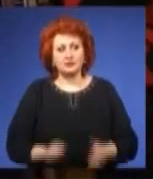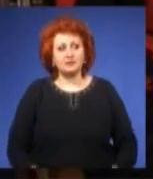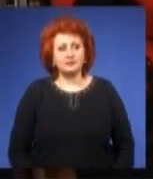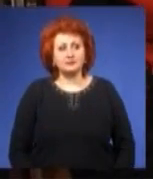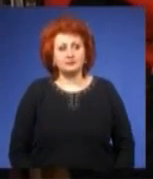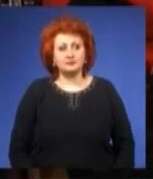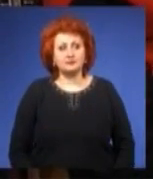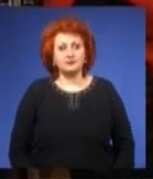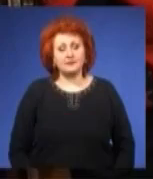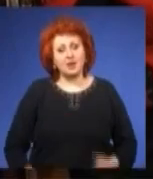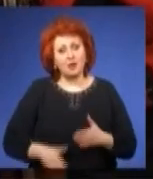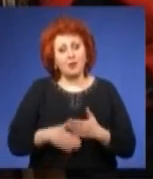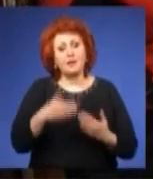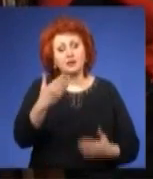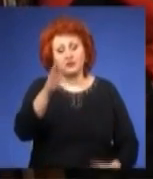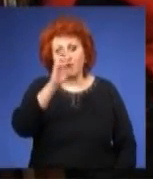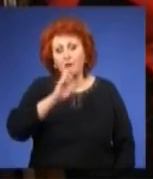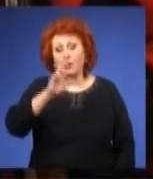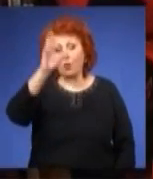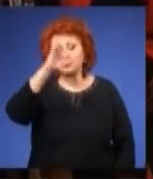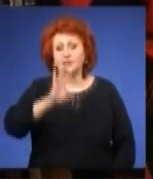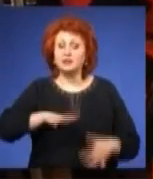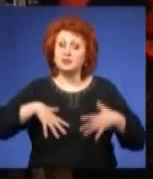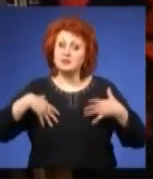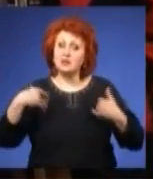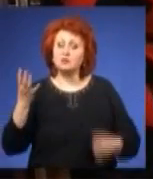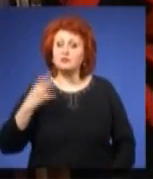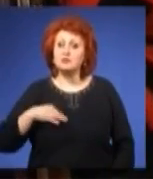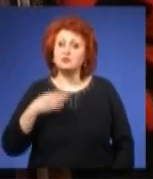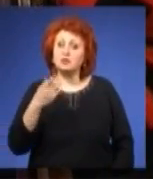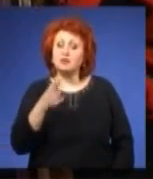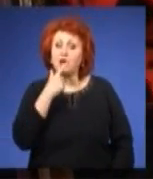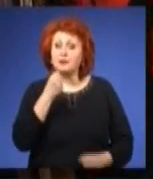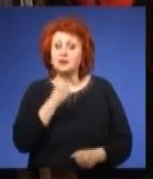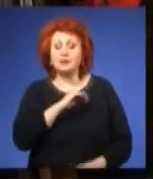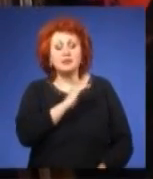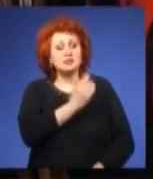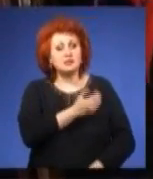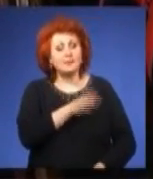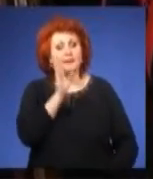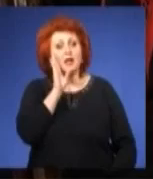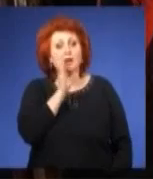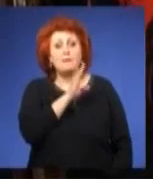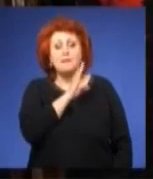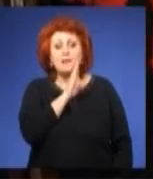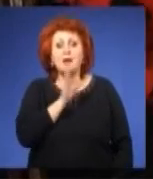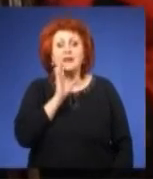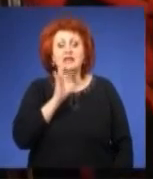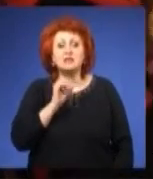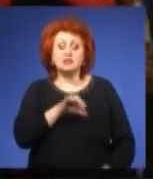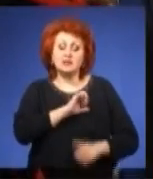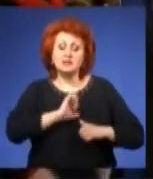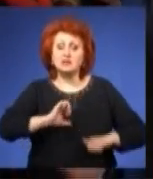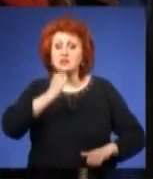аппарат. Помоги вам, Господи, и здоровья сыночку, и вам крепости сил. Мама Димы, Ирина